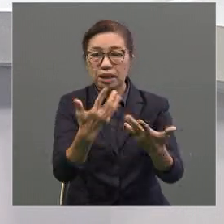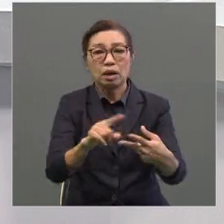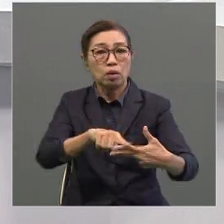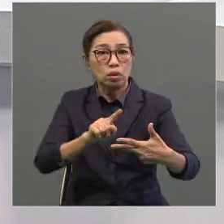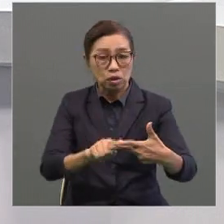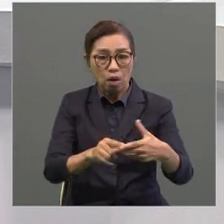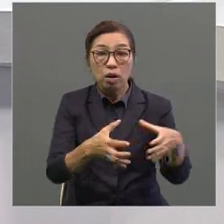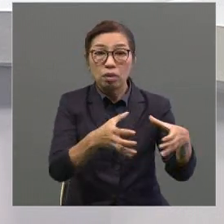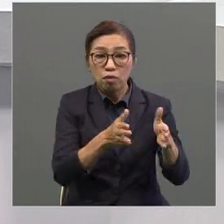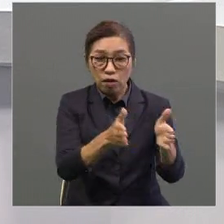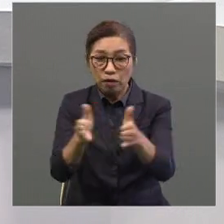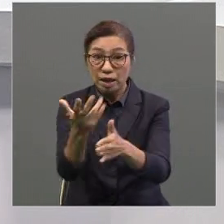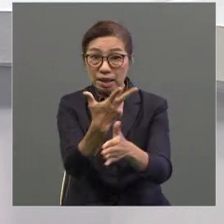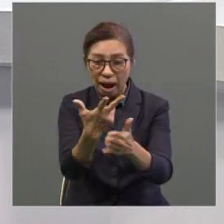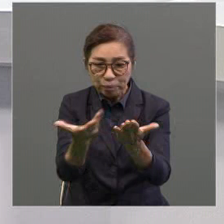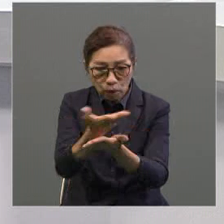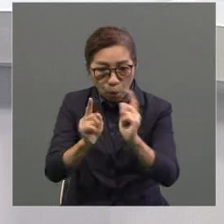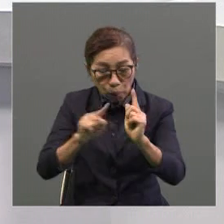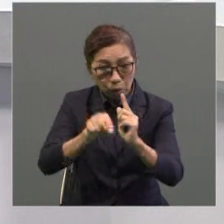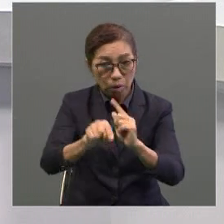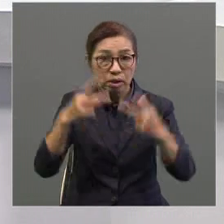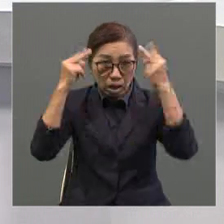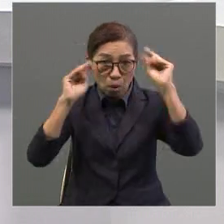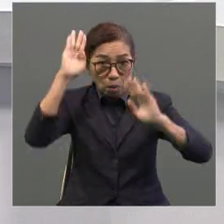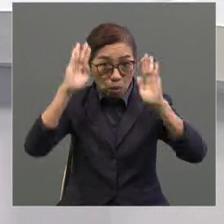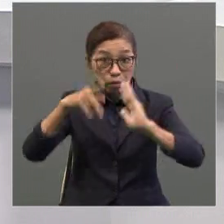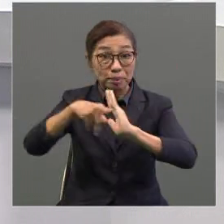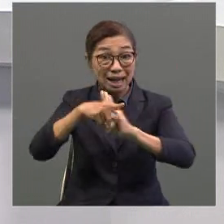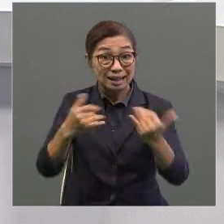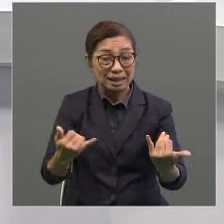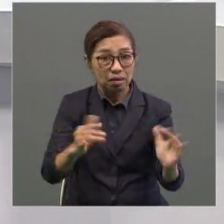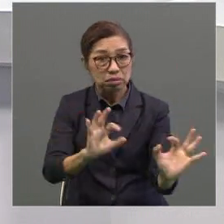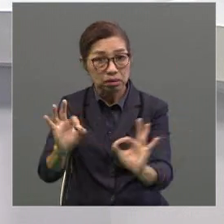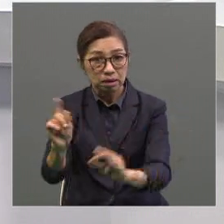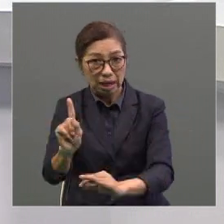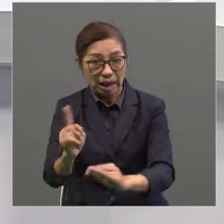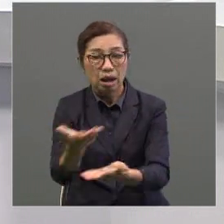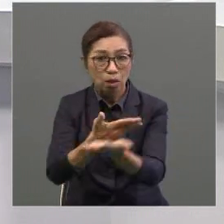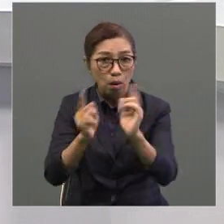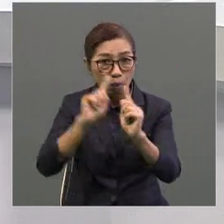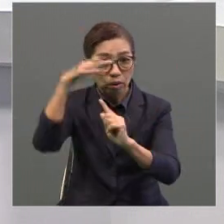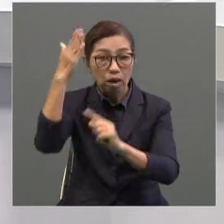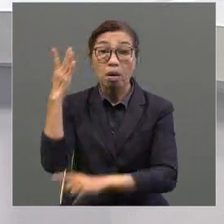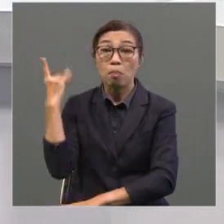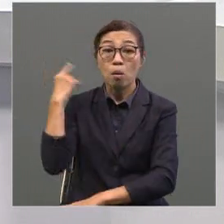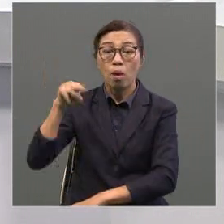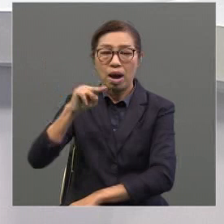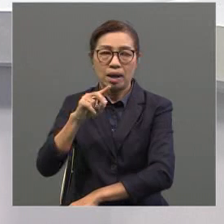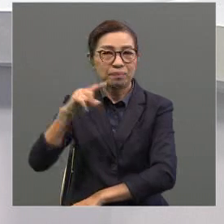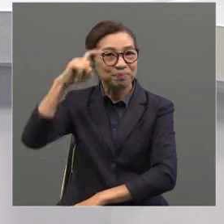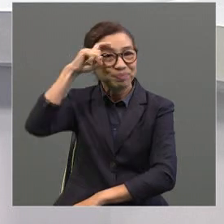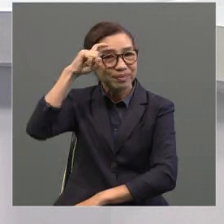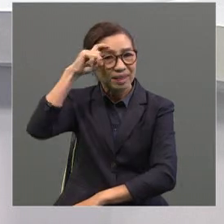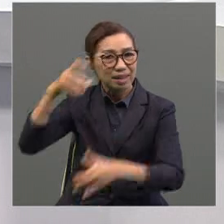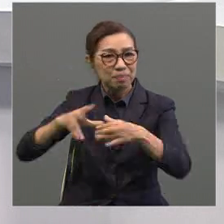การโหวตนายกรัฐมนตรีหรือไม่ในวันพฤหัสบดีนี้ด้วยนะคะถ้าเราจำกันได้เมื่อวานนี้เราคุยกับคุณหมอชนหน้านะเชอรี่